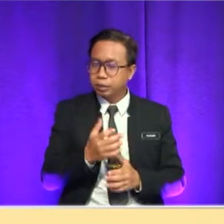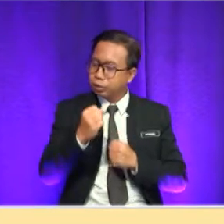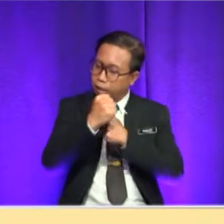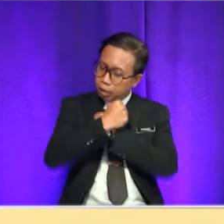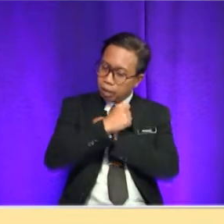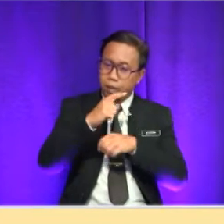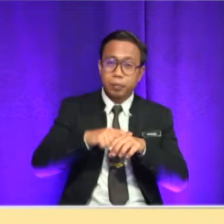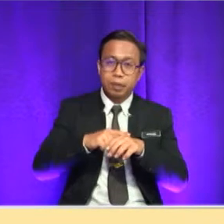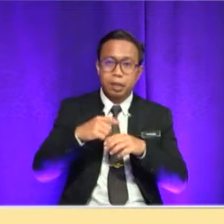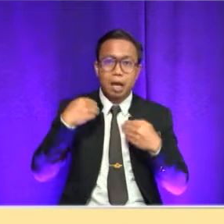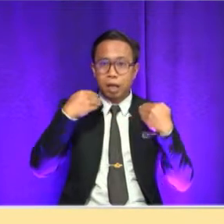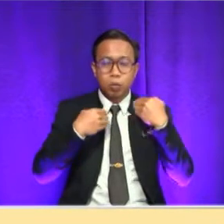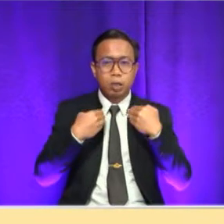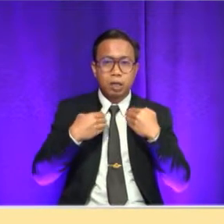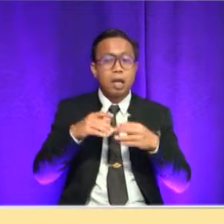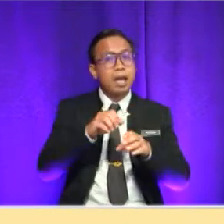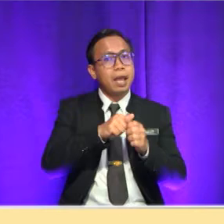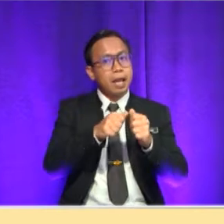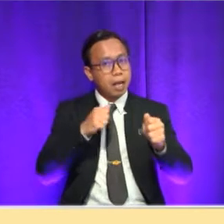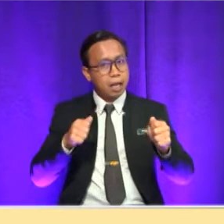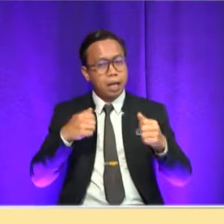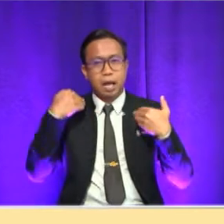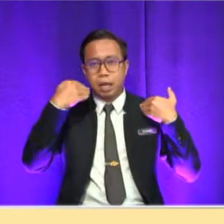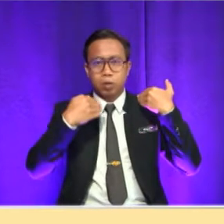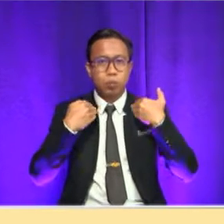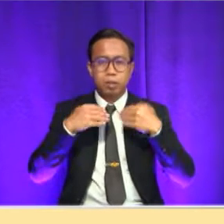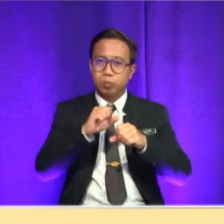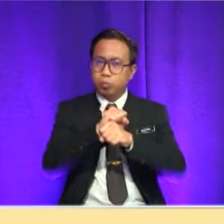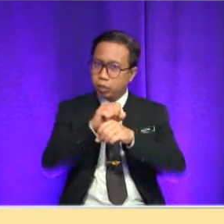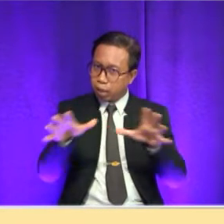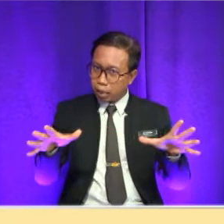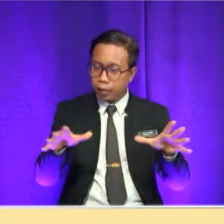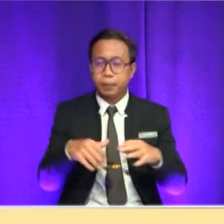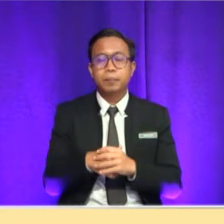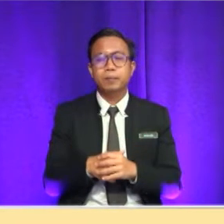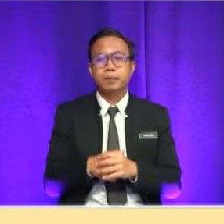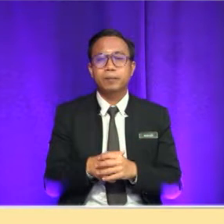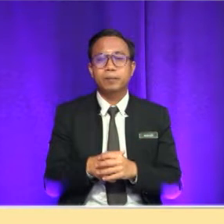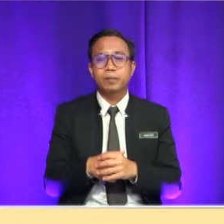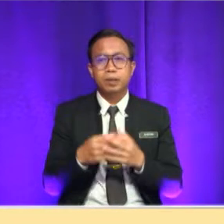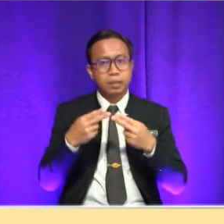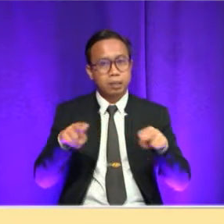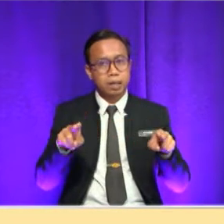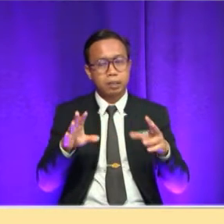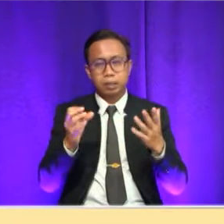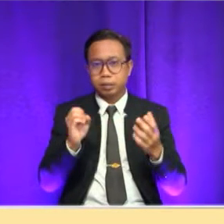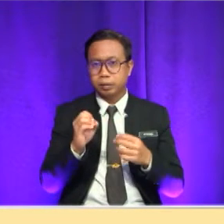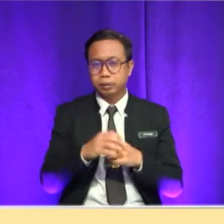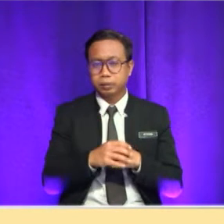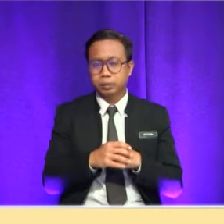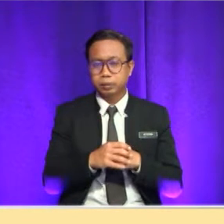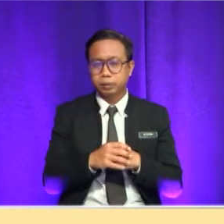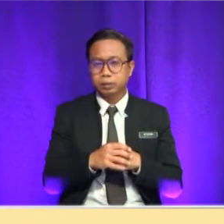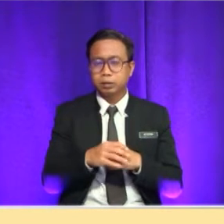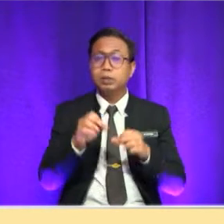risiko kepupusan hidupan liar. Baiklah, tuntasnya ni yang Irfan sebut tadi. Program kesedaran terhadap alam sekitar yang dijalankan